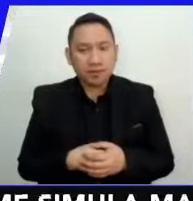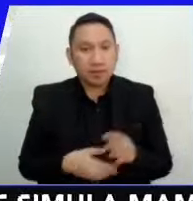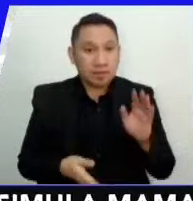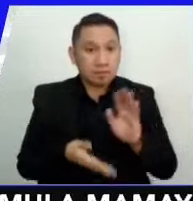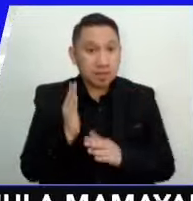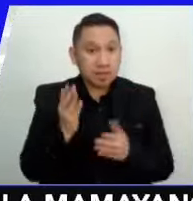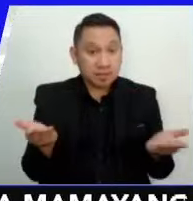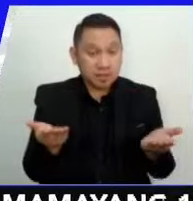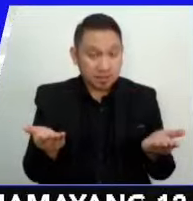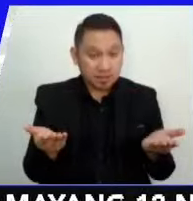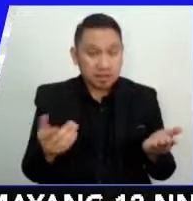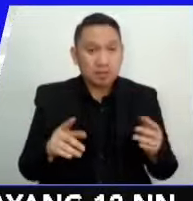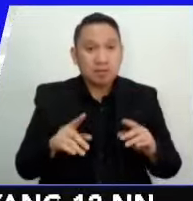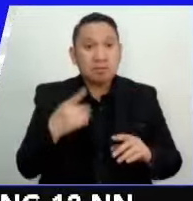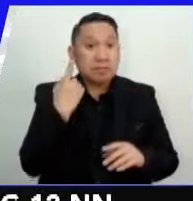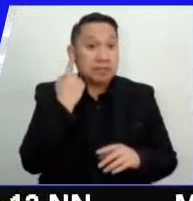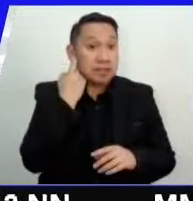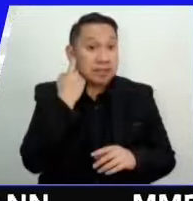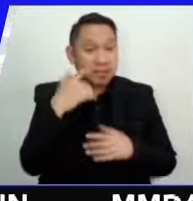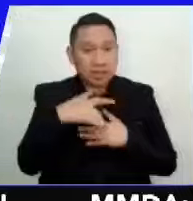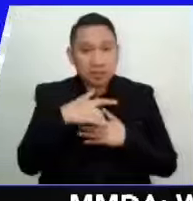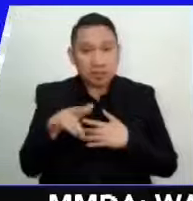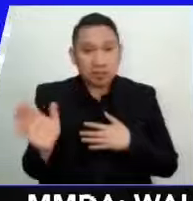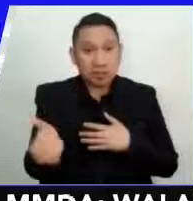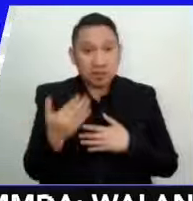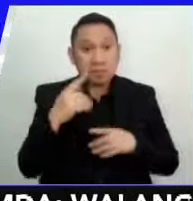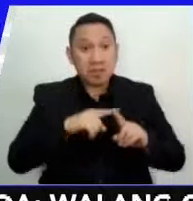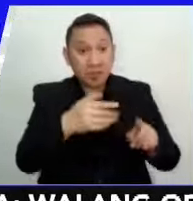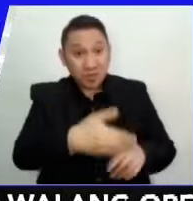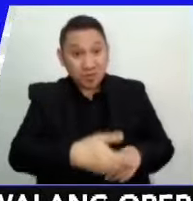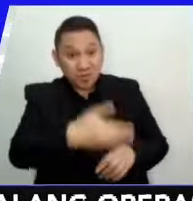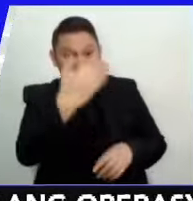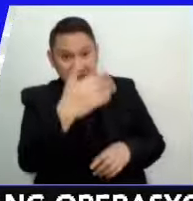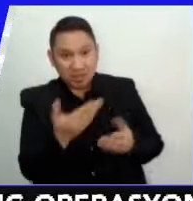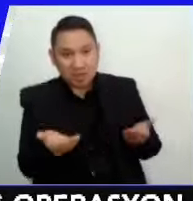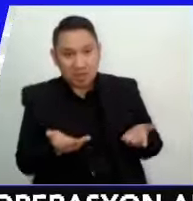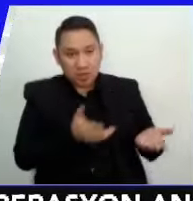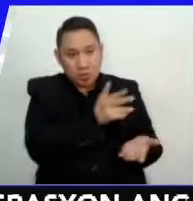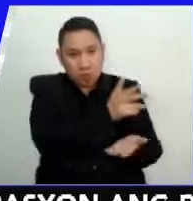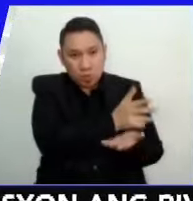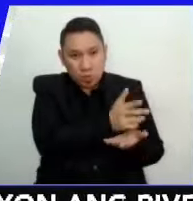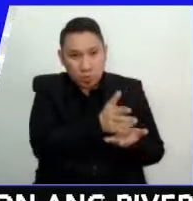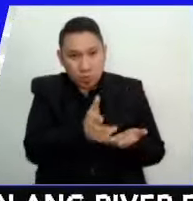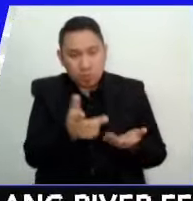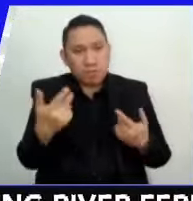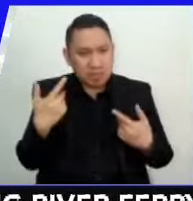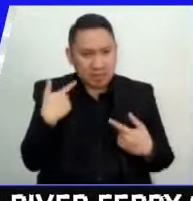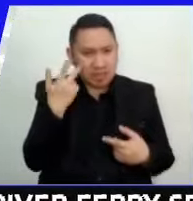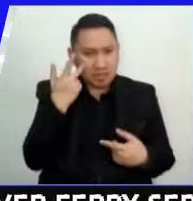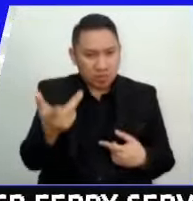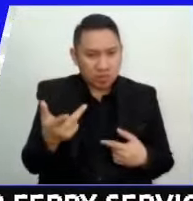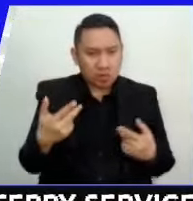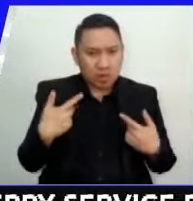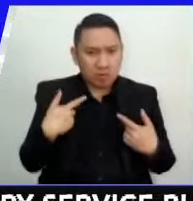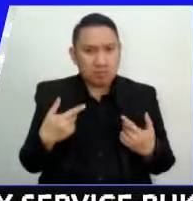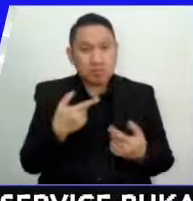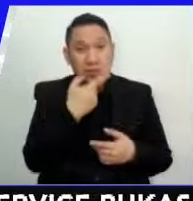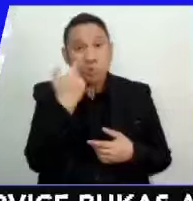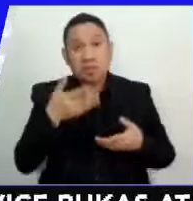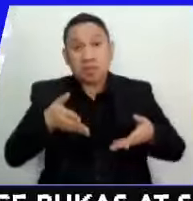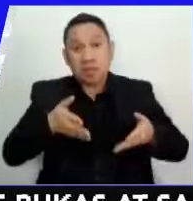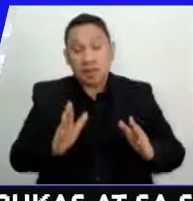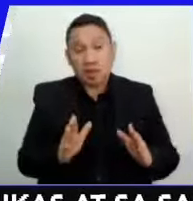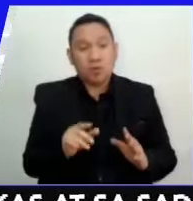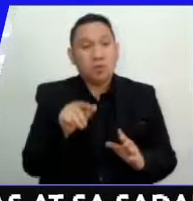araw, dun sa mga tapat ng bus terminal, ay meron tayong nakita ng mga build-up. Pinayagan kasi ng MMDA mula October 29 hanggang alas 5 ng